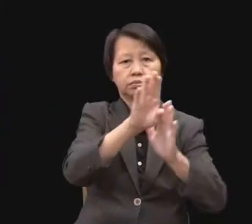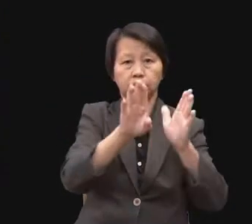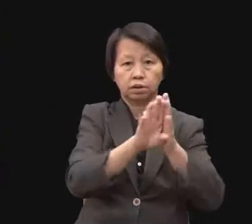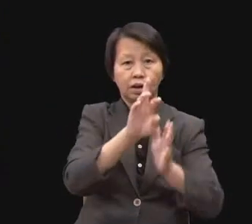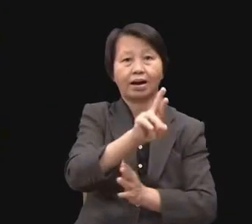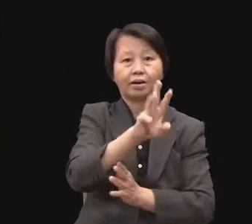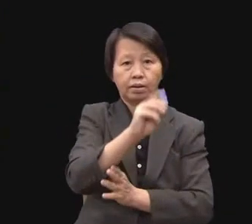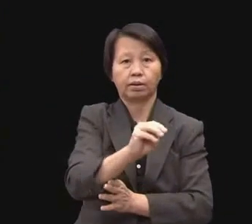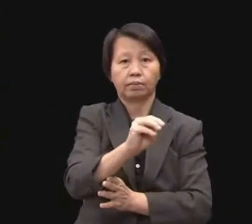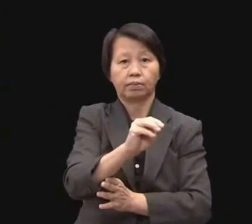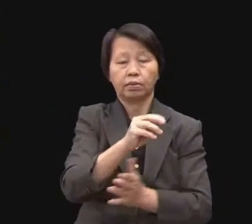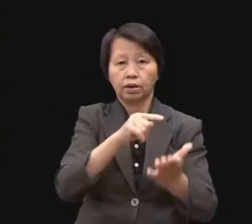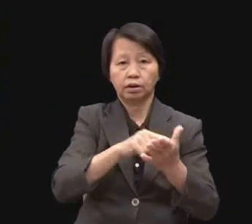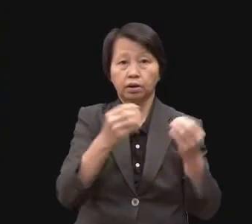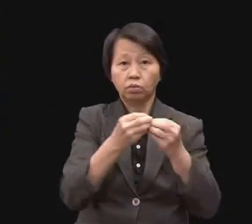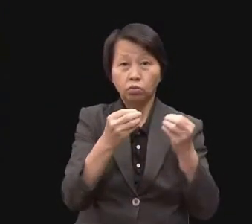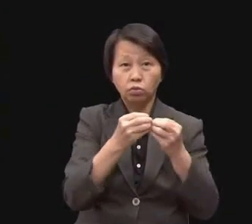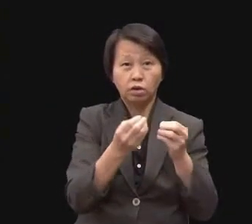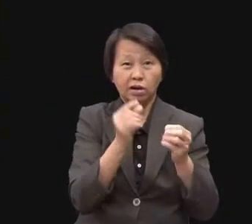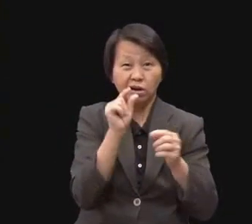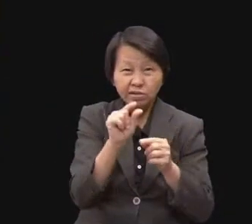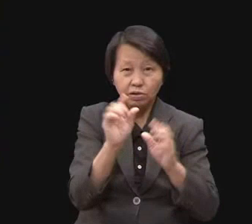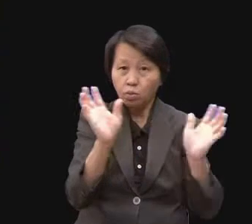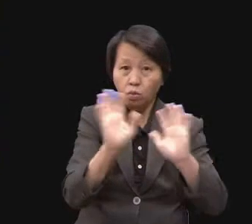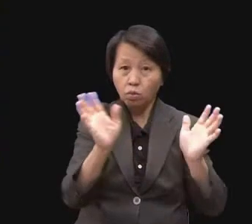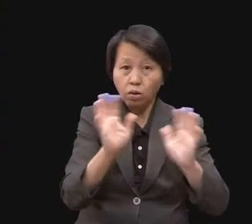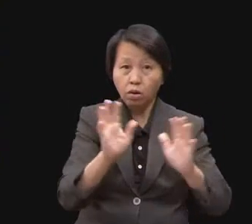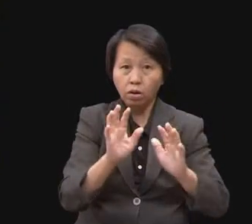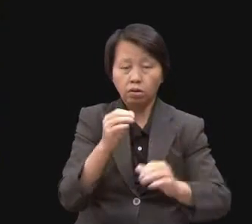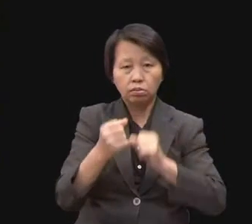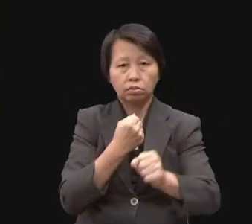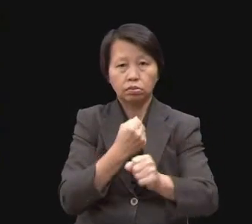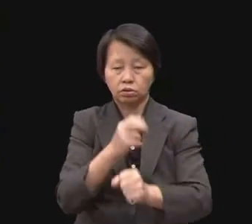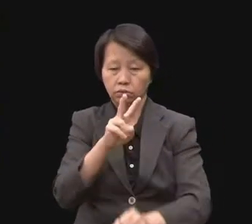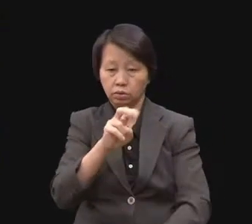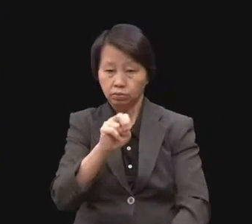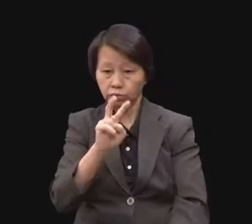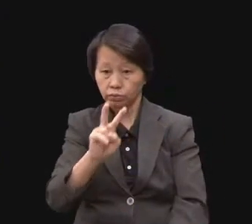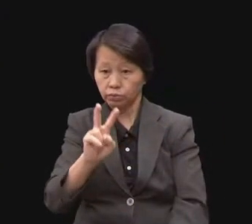tinggi ini bukan jumlah kecil ketimbang Tahun 2022